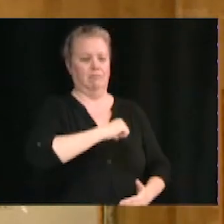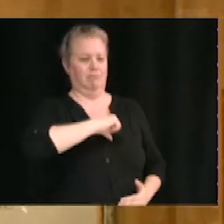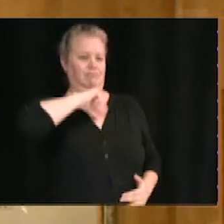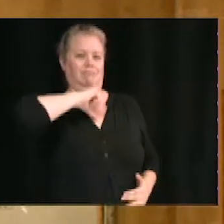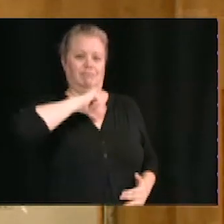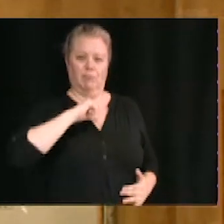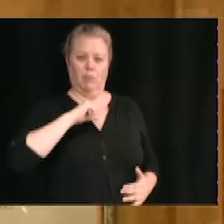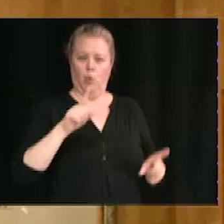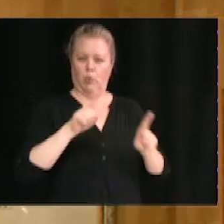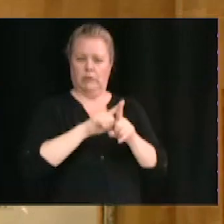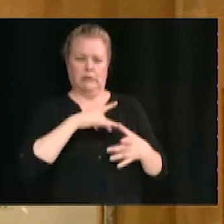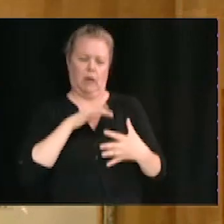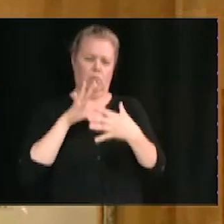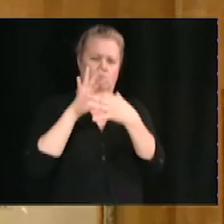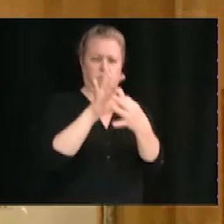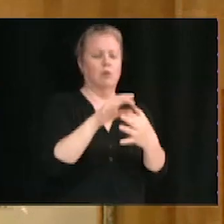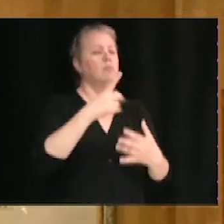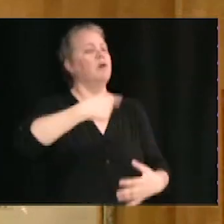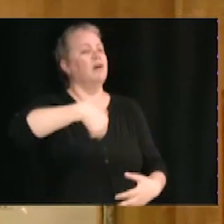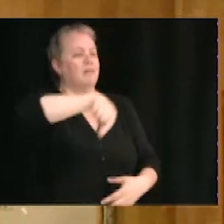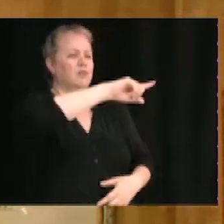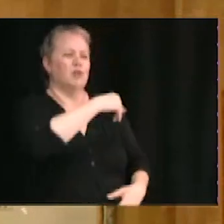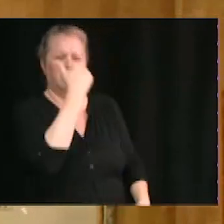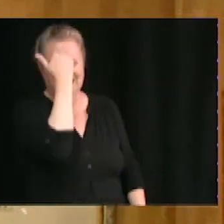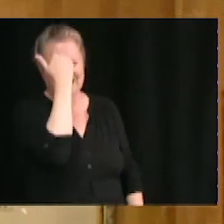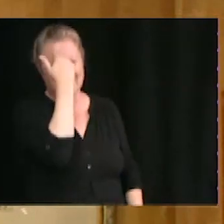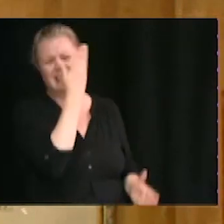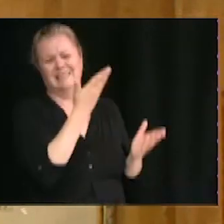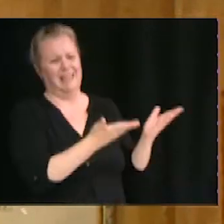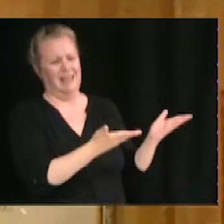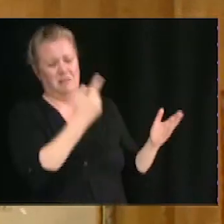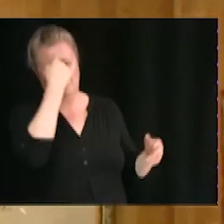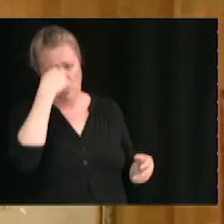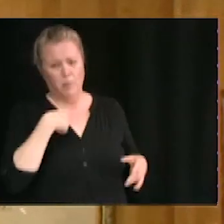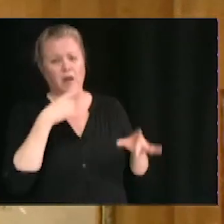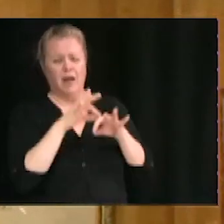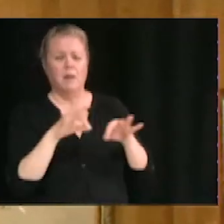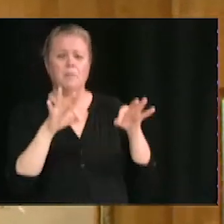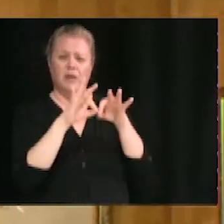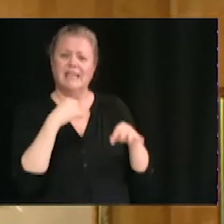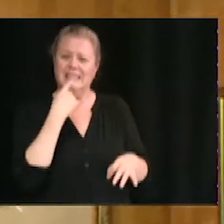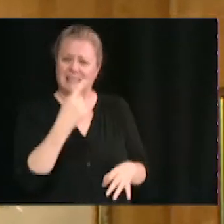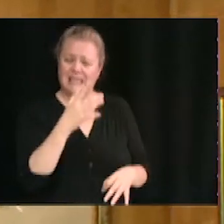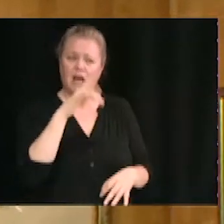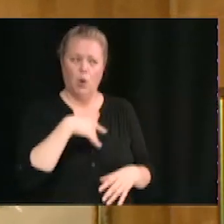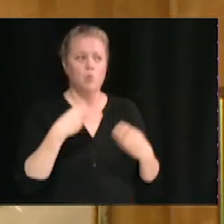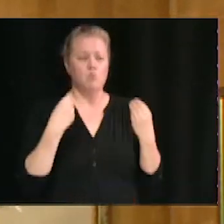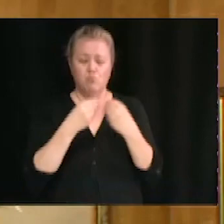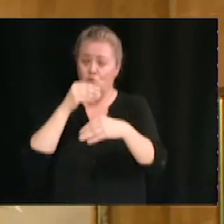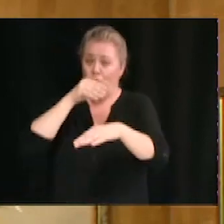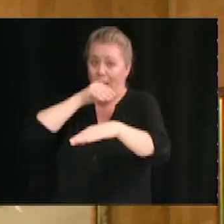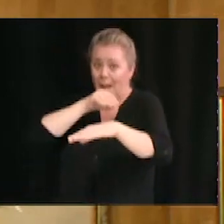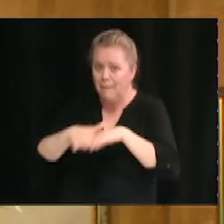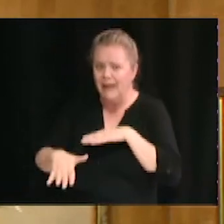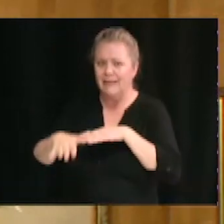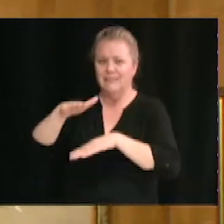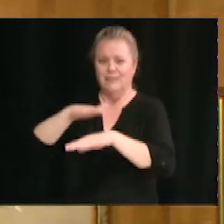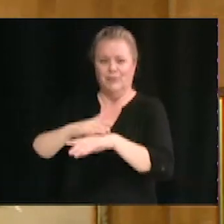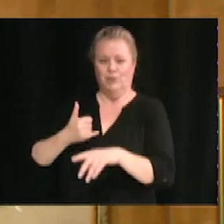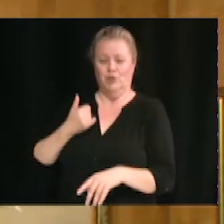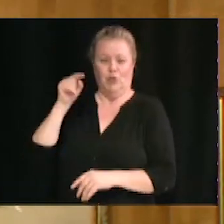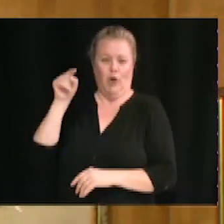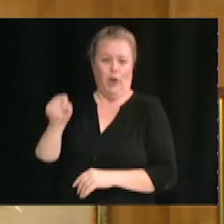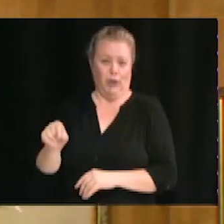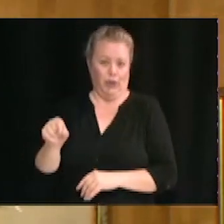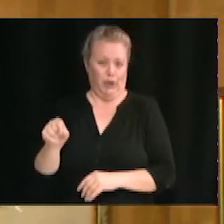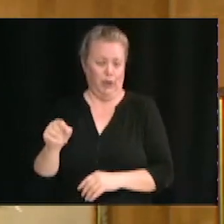sentiment de l'appartenance, etc. En tout vous connaissez toutes les choses, mais je trouve ça important de le mentionner parce que ça a beaucoup d'impact. Donc, ça, ça fait partie de